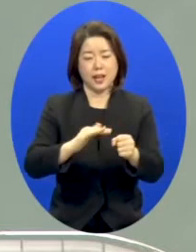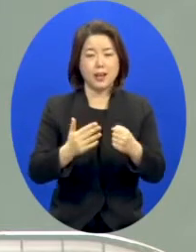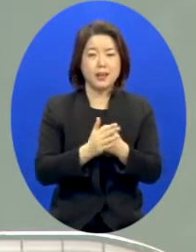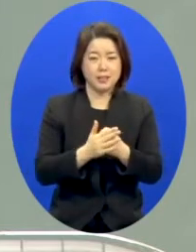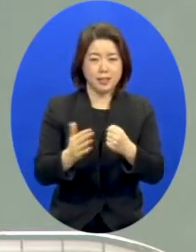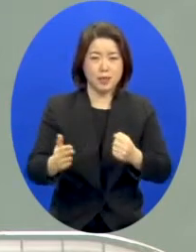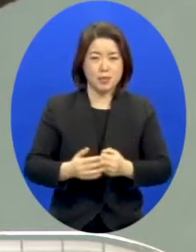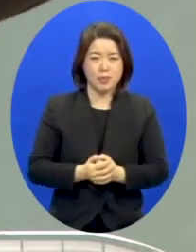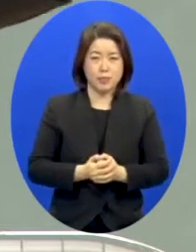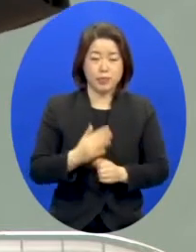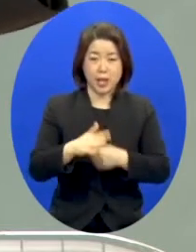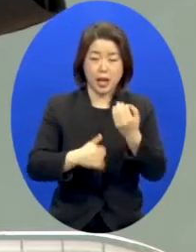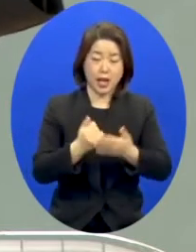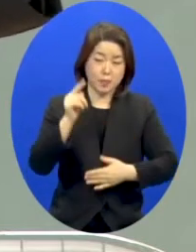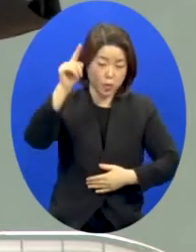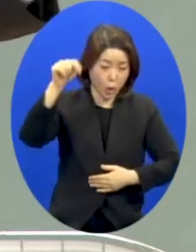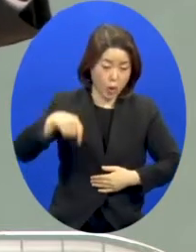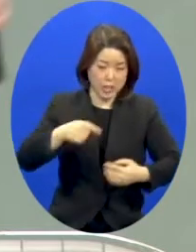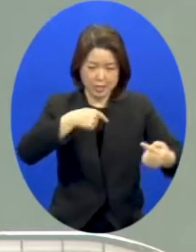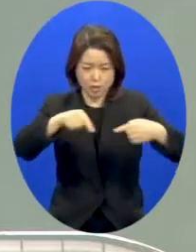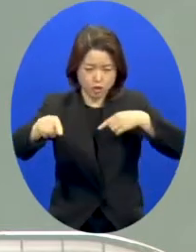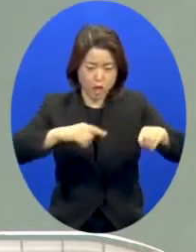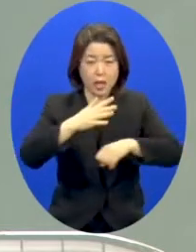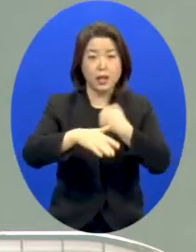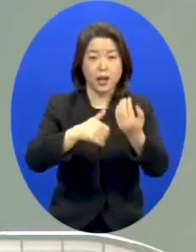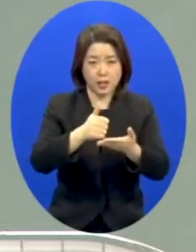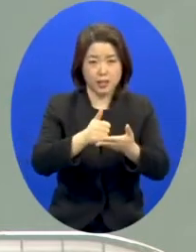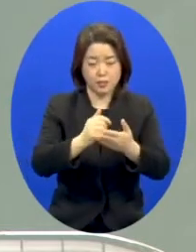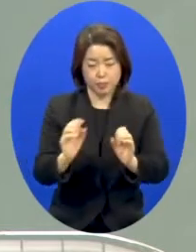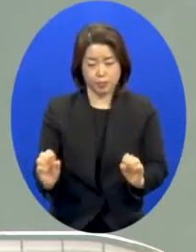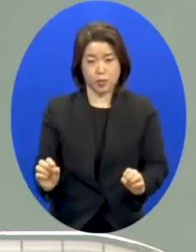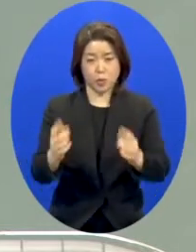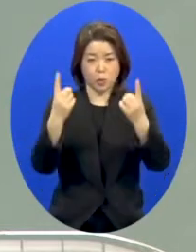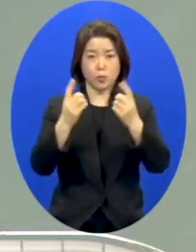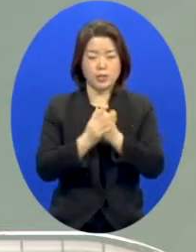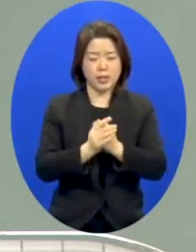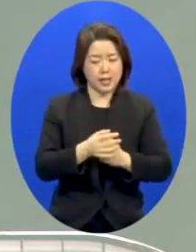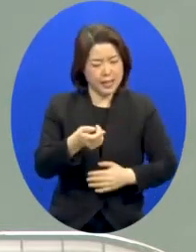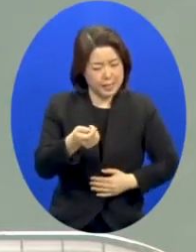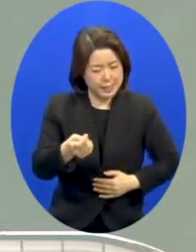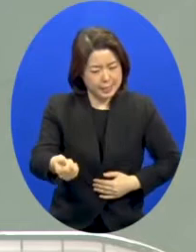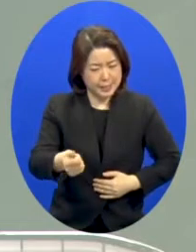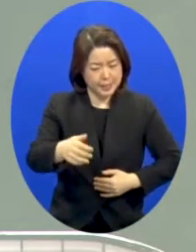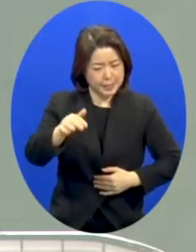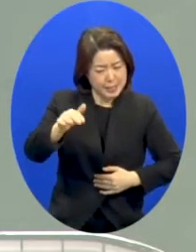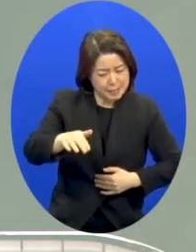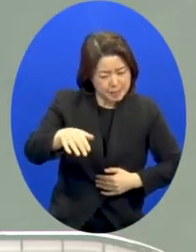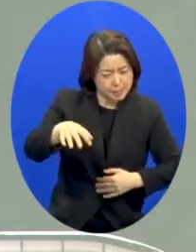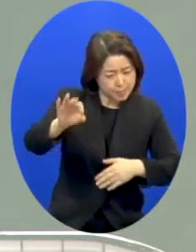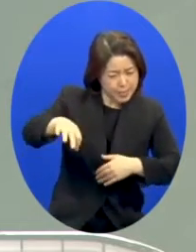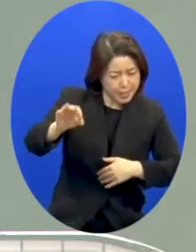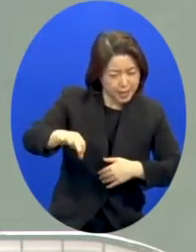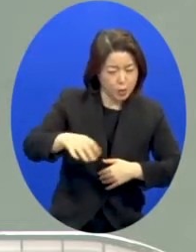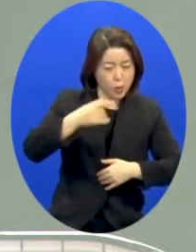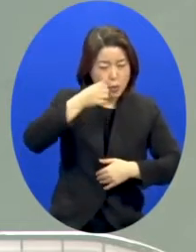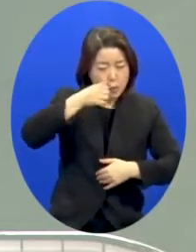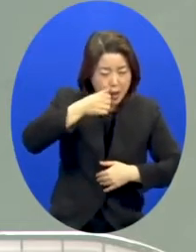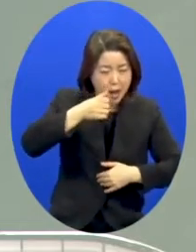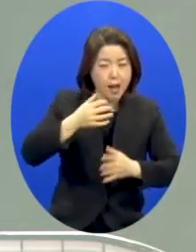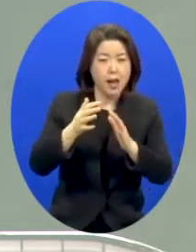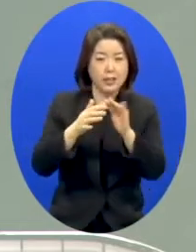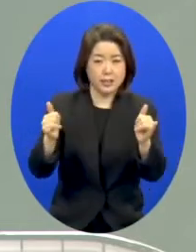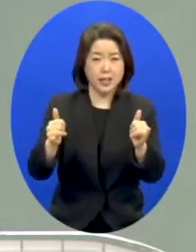하나님은 천지를 주관하시는 하나님이 시면서 동시에 아주 지극히 작고 보잘 것 없는 사람을